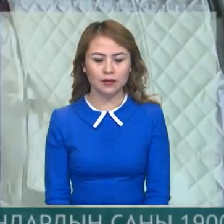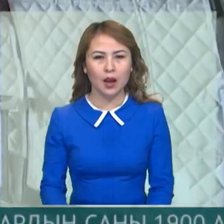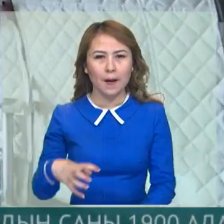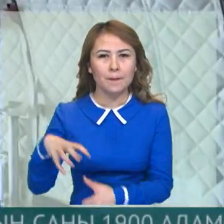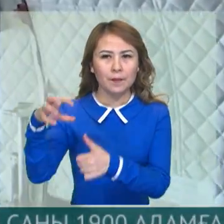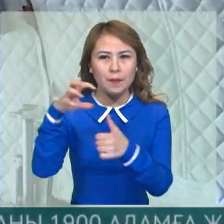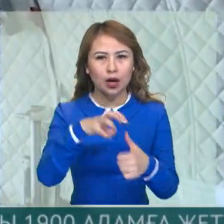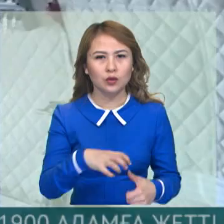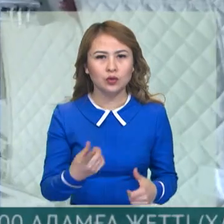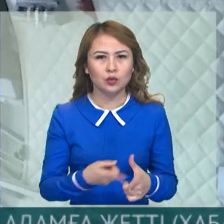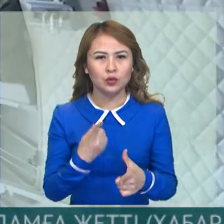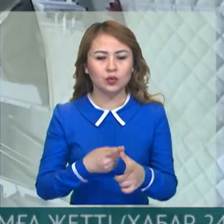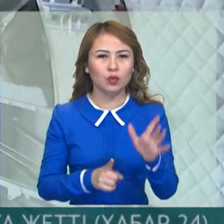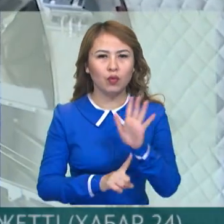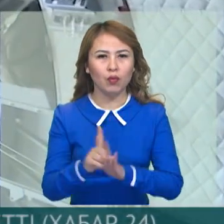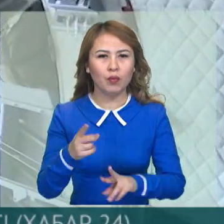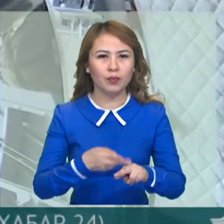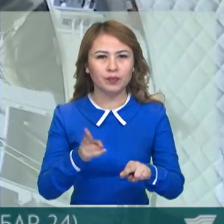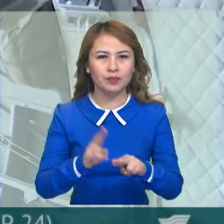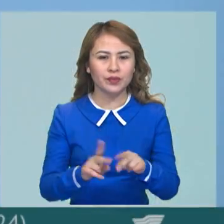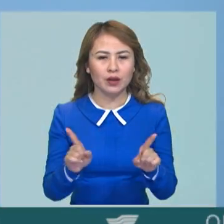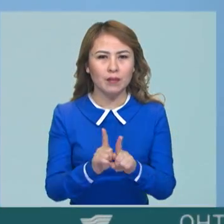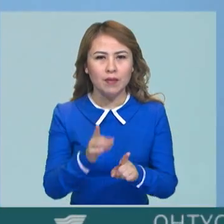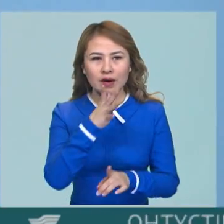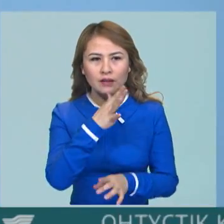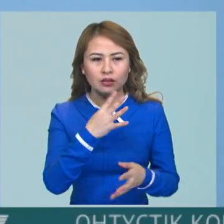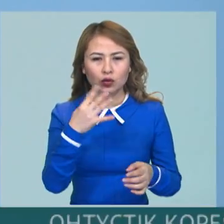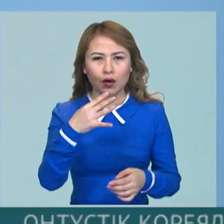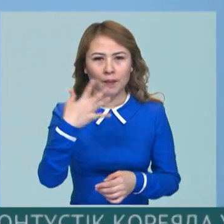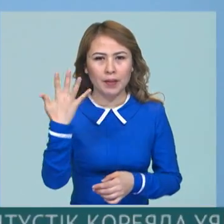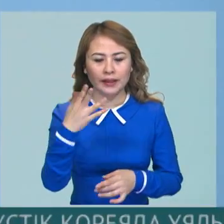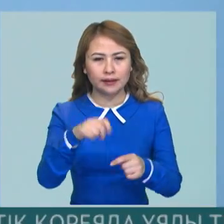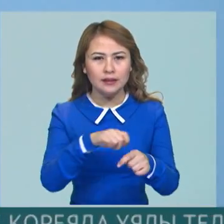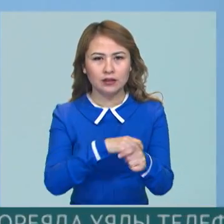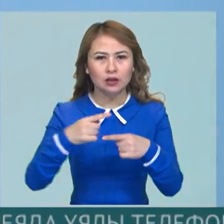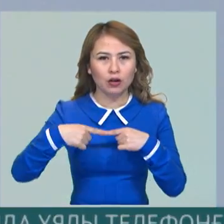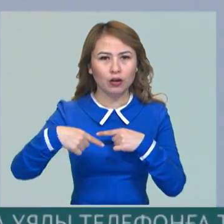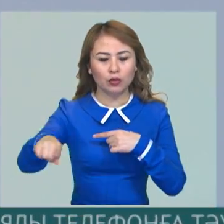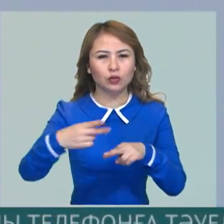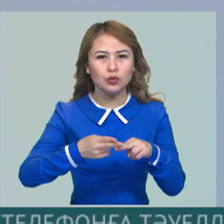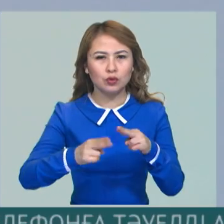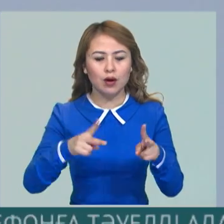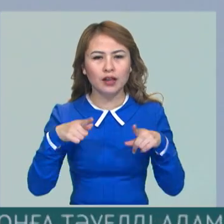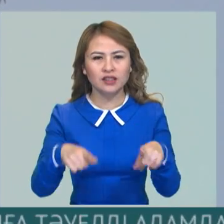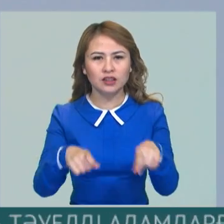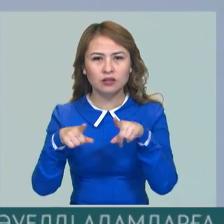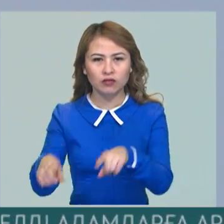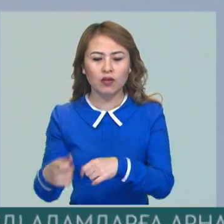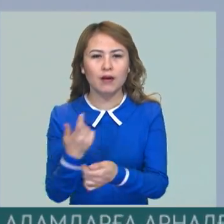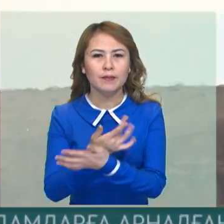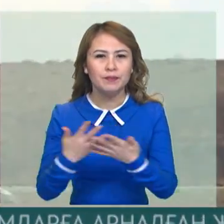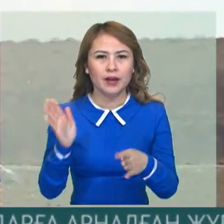Парашютпен секіру бүгінгі кешенді тексерудің бір кезеңі ғана. Алда 45 шақырымдық тауға жүгіру мен түнгі барлау және